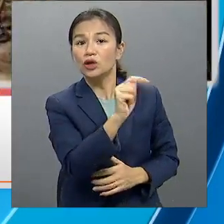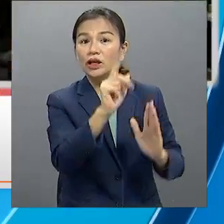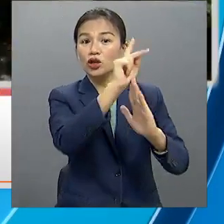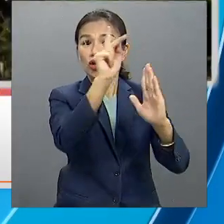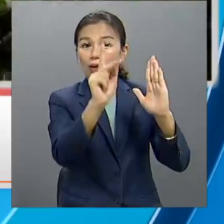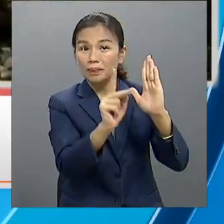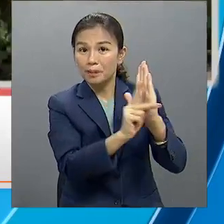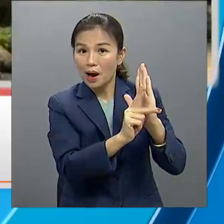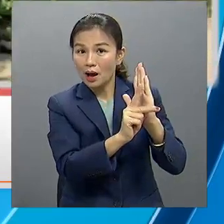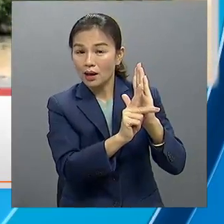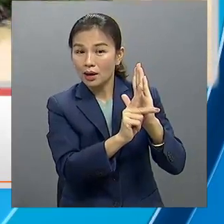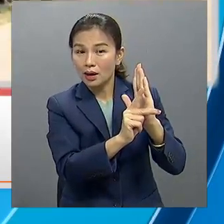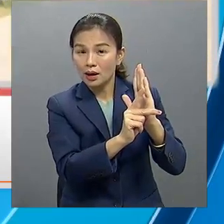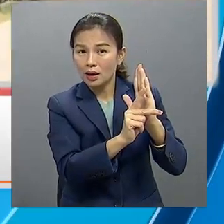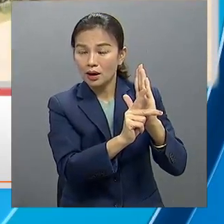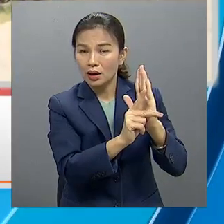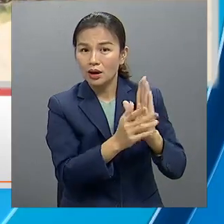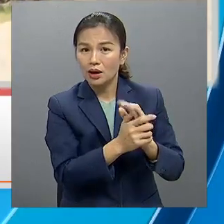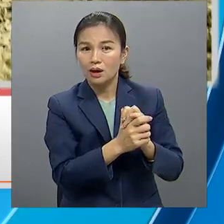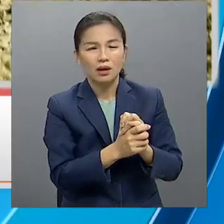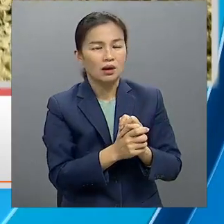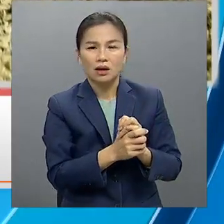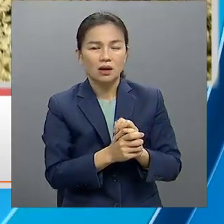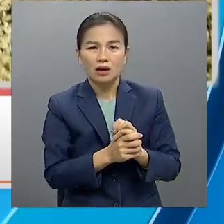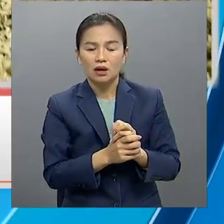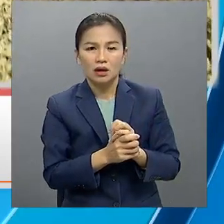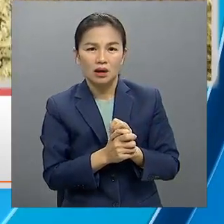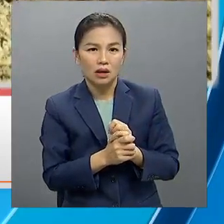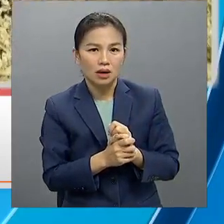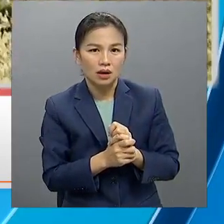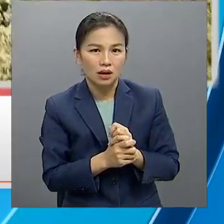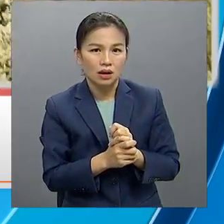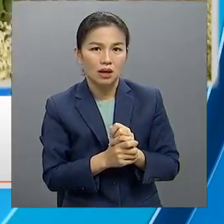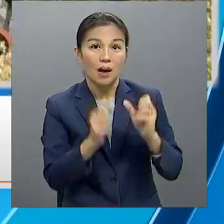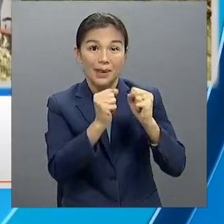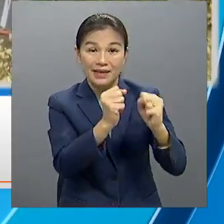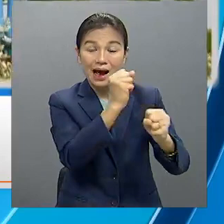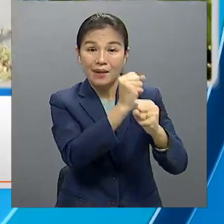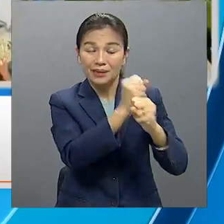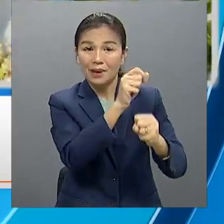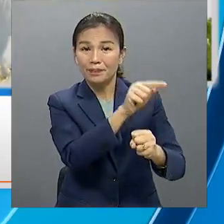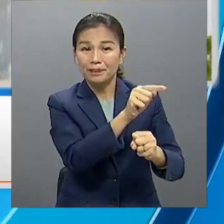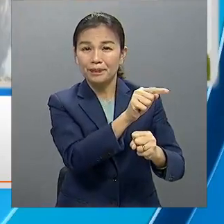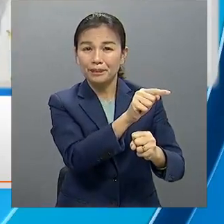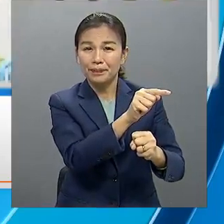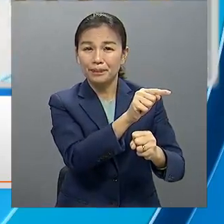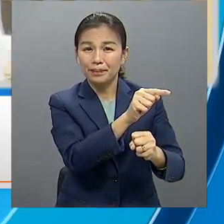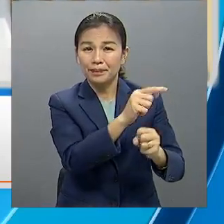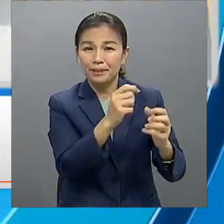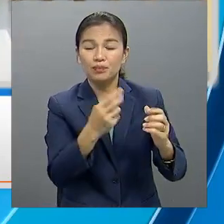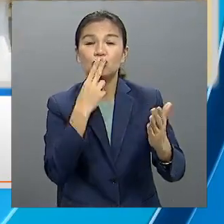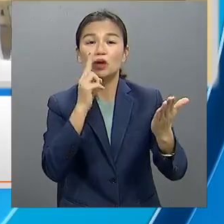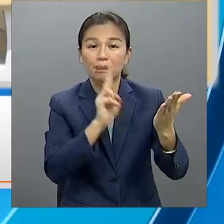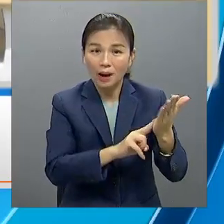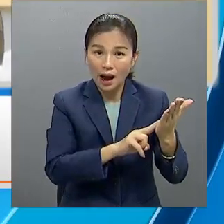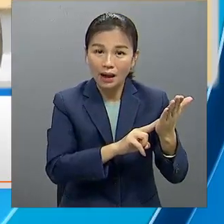าใช้ได้เขาก็พยายามที่จะสร้างขึ้นมาโดยที่เราพยายามที่จะมีหนังสือห้าม